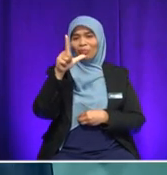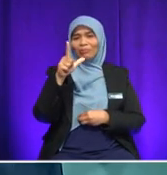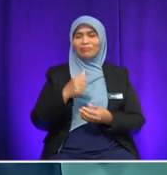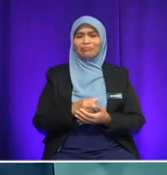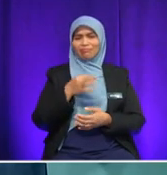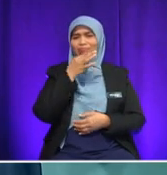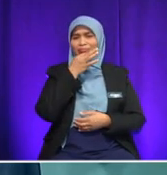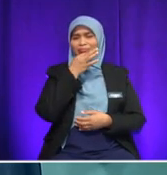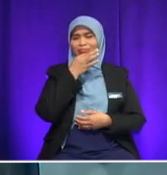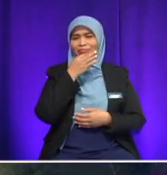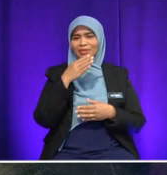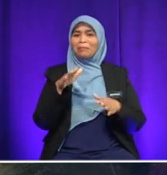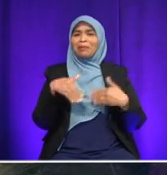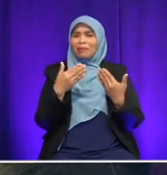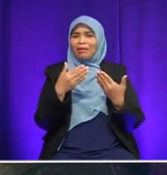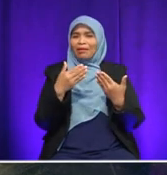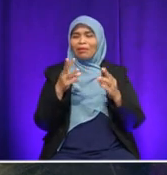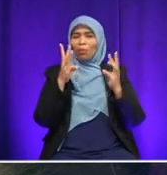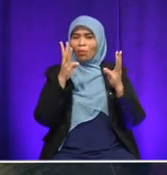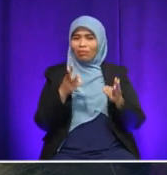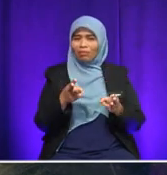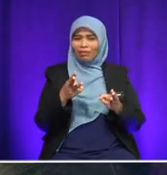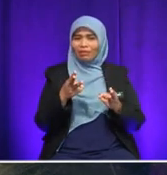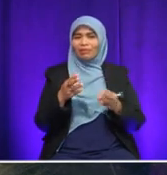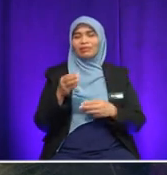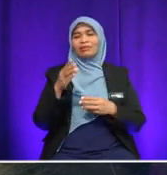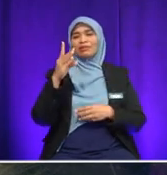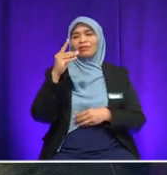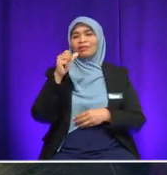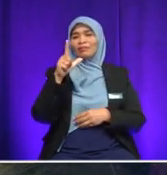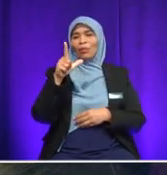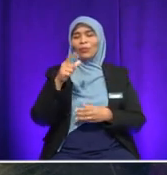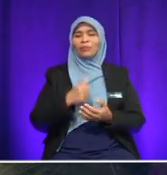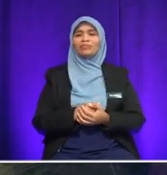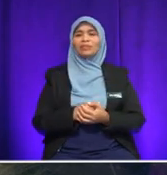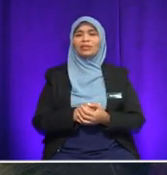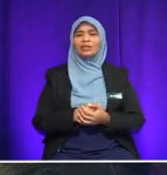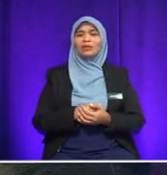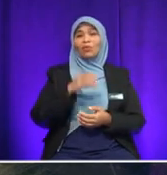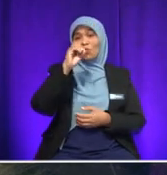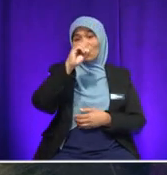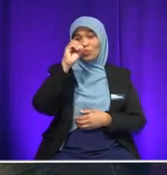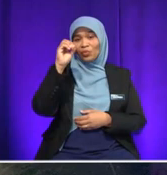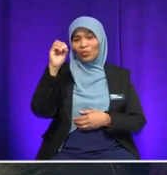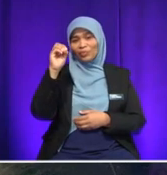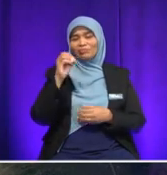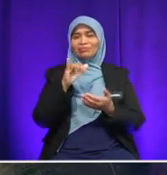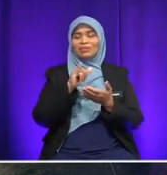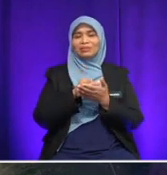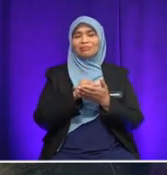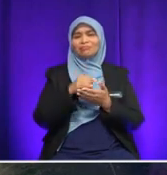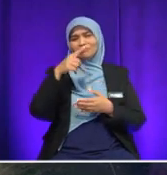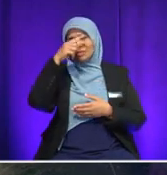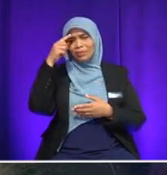Dan kita tengok nanti macam mana perwatakan Dol dalam slot berikutnya, ya. Kekosongan itulah menyebabkan Dol, aku dan